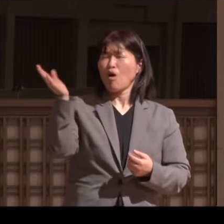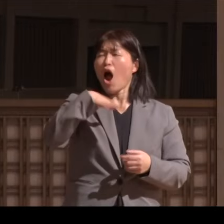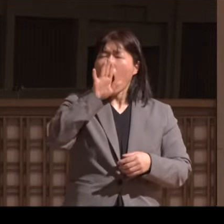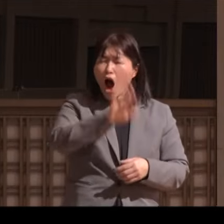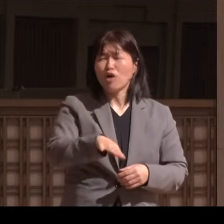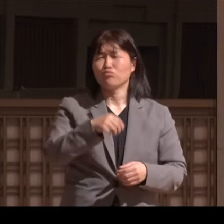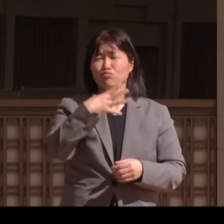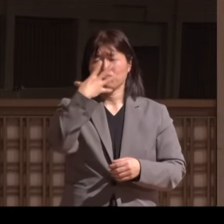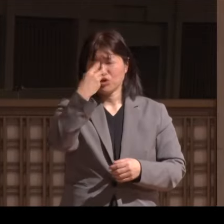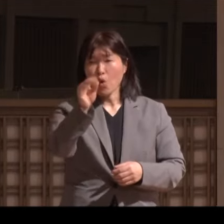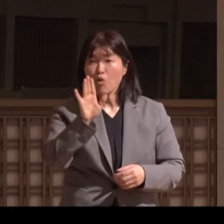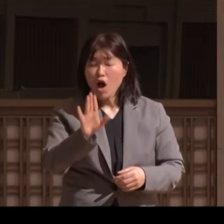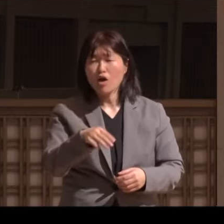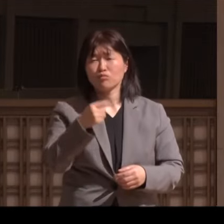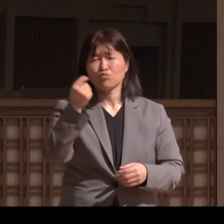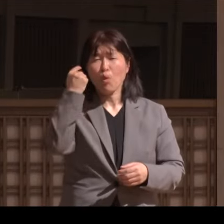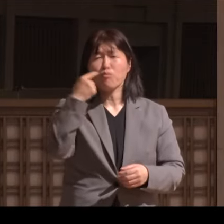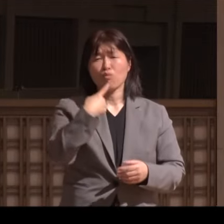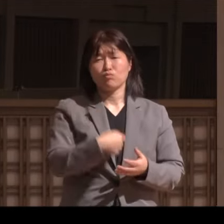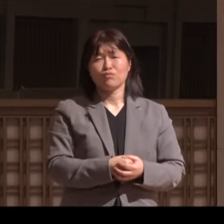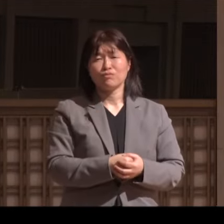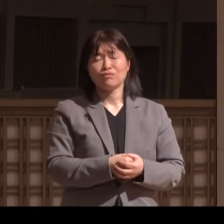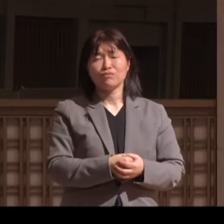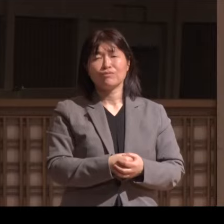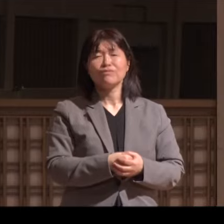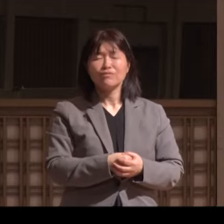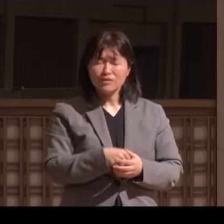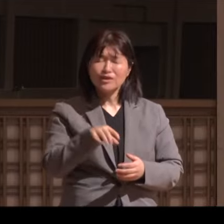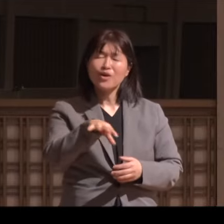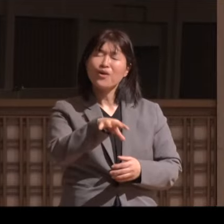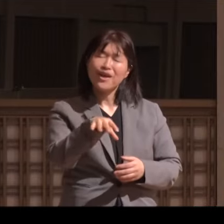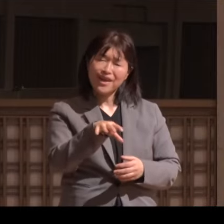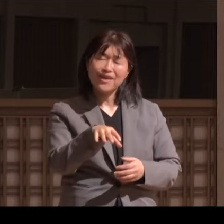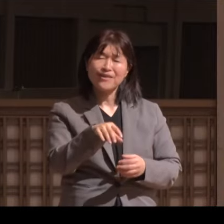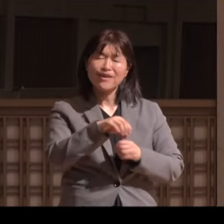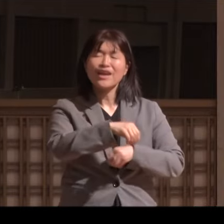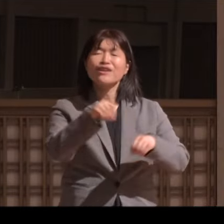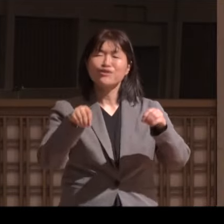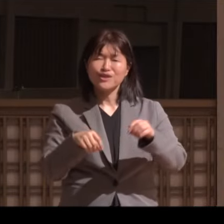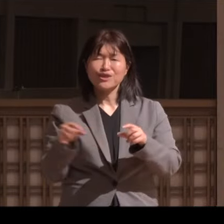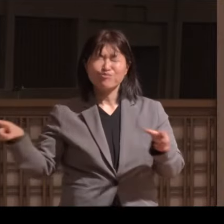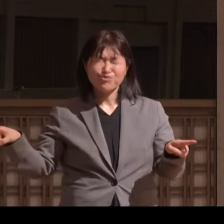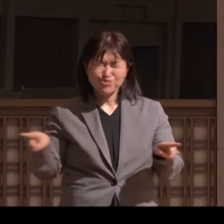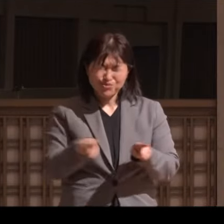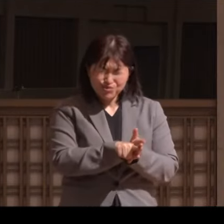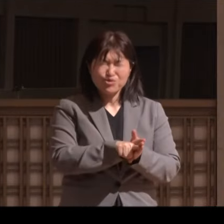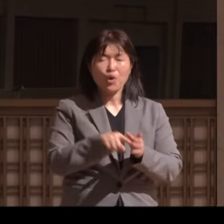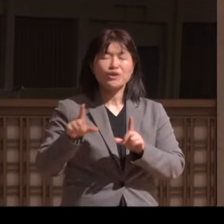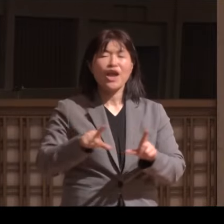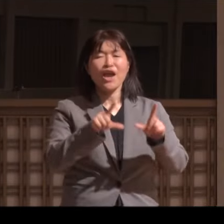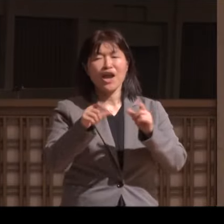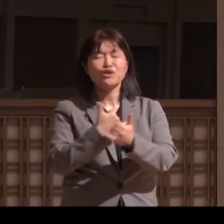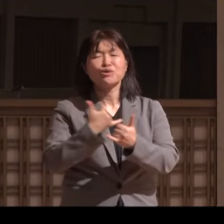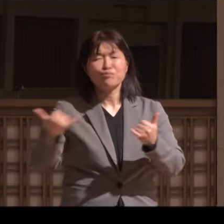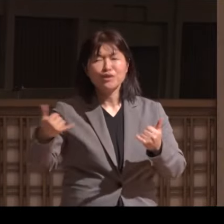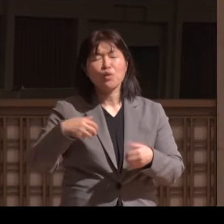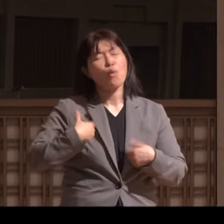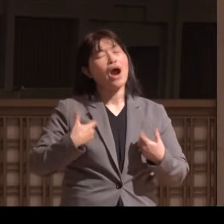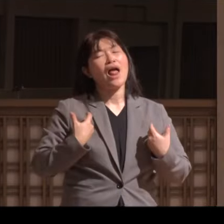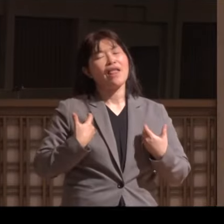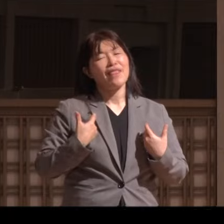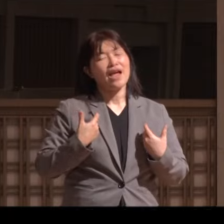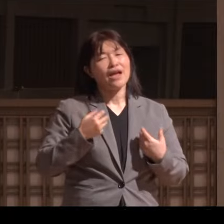じゃんっていう風に思うんですけれどもやっぱりその辺っていうのは逆にずっと住んできているからこそこう見過ごしてしまっ